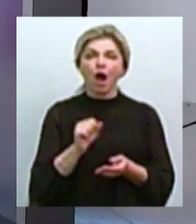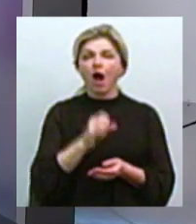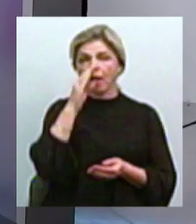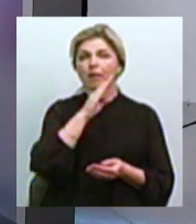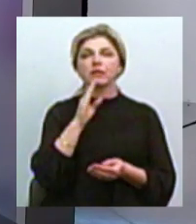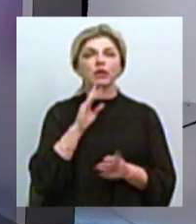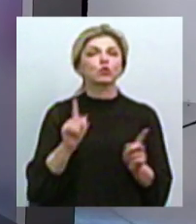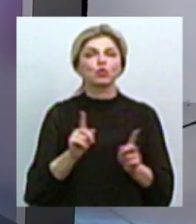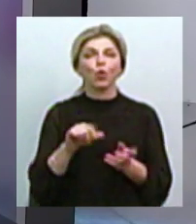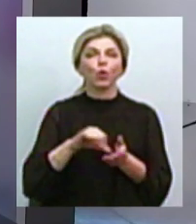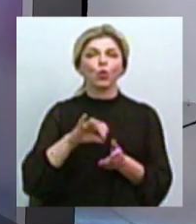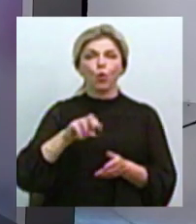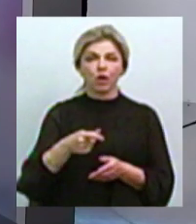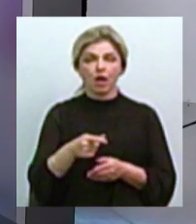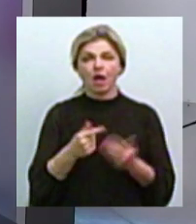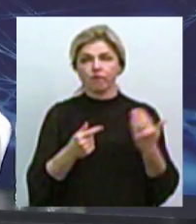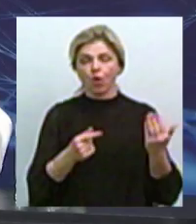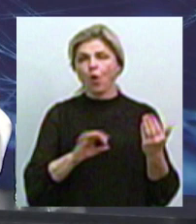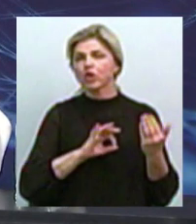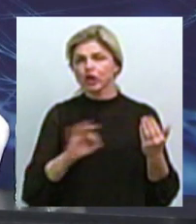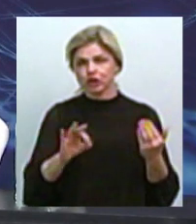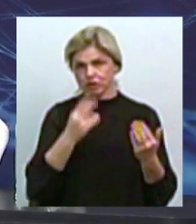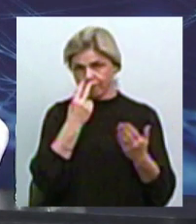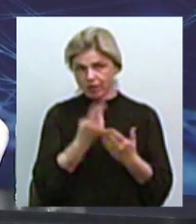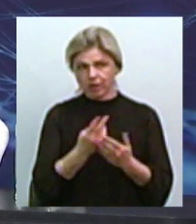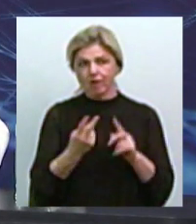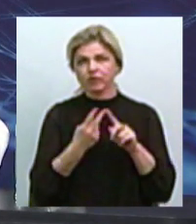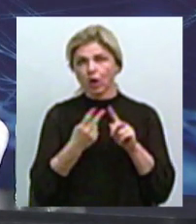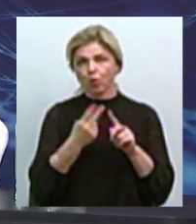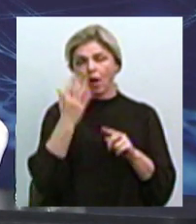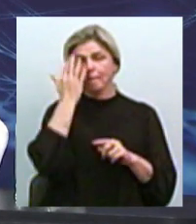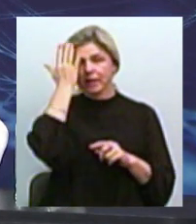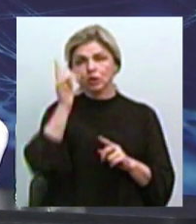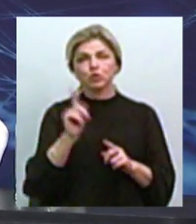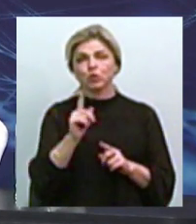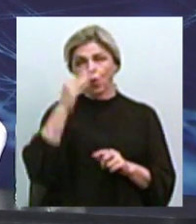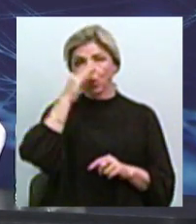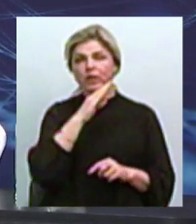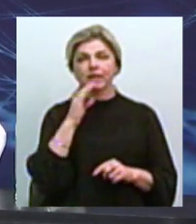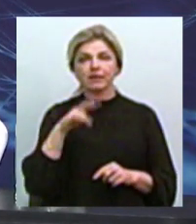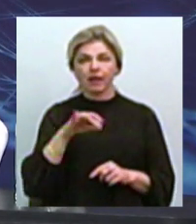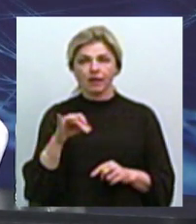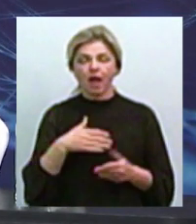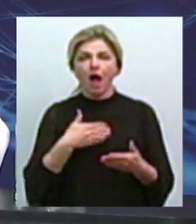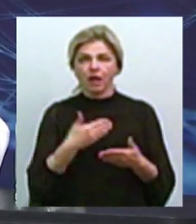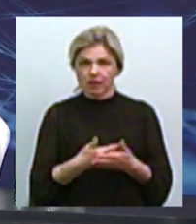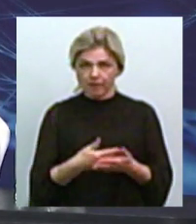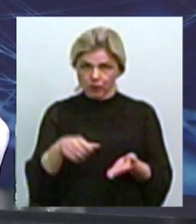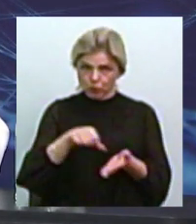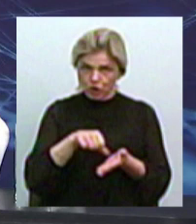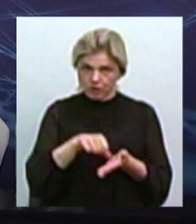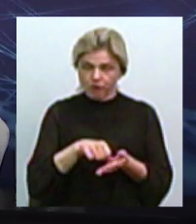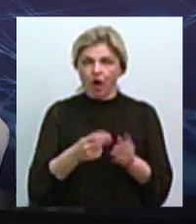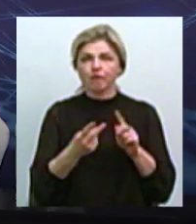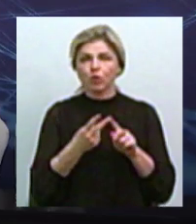то прямо от Ілляна отлично виразила, опять-таки, втору основну мисль проєкту, о тому, що родители активно, во-первых, участвують,